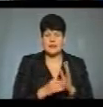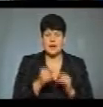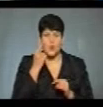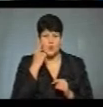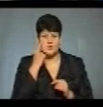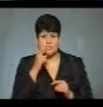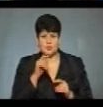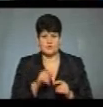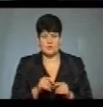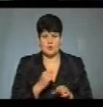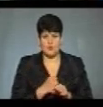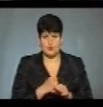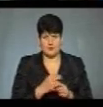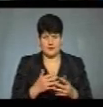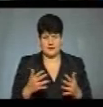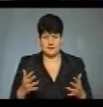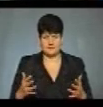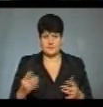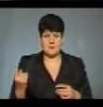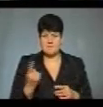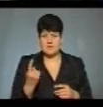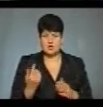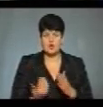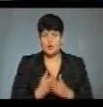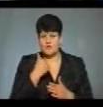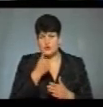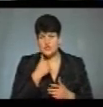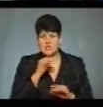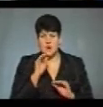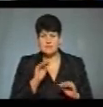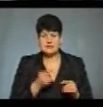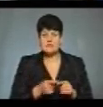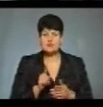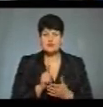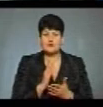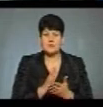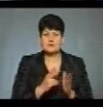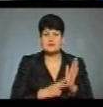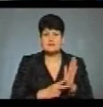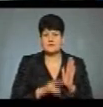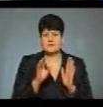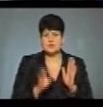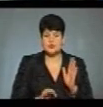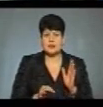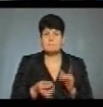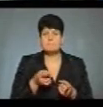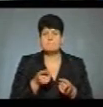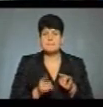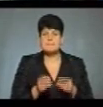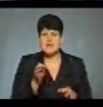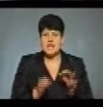робіт. Що стосується першої номінації «Новорічна композиція», то обов'язково має бути 70% природнього матеріалу і